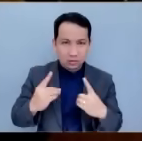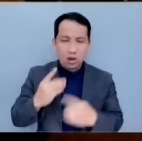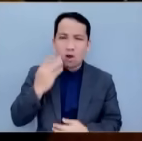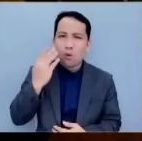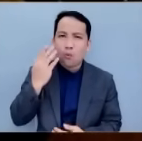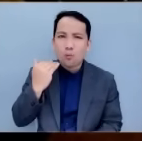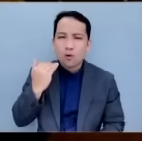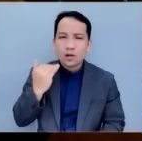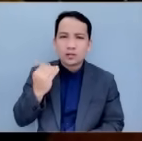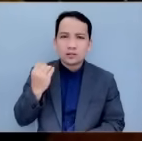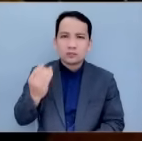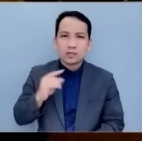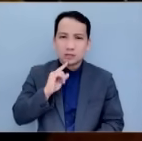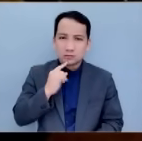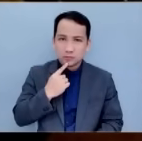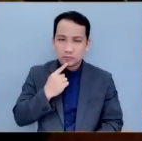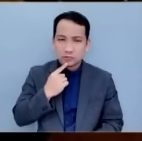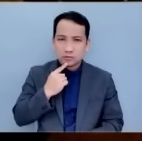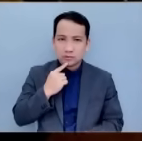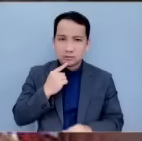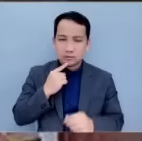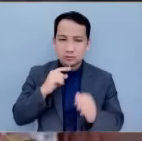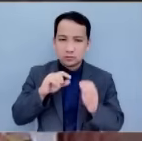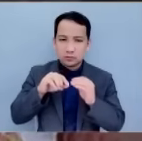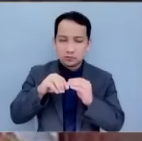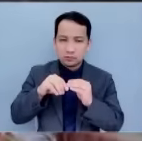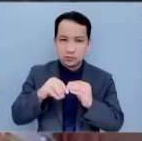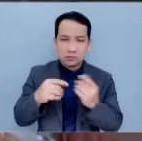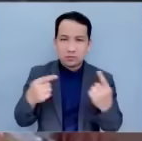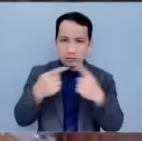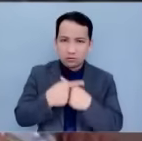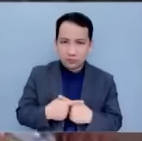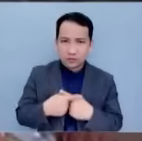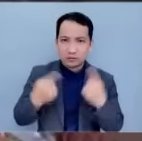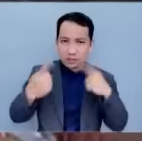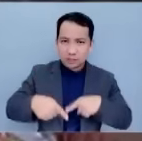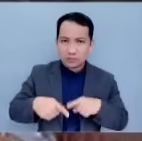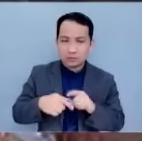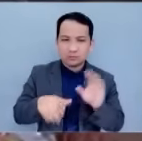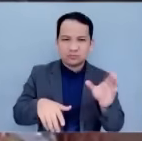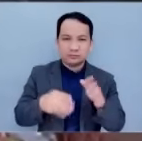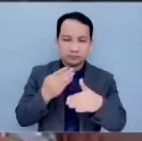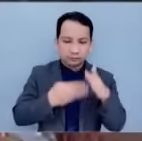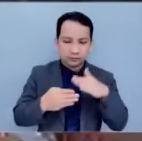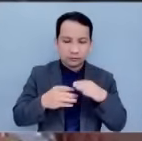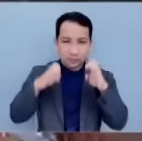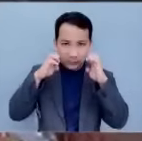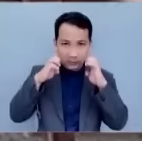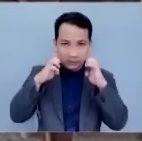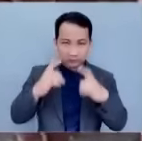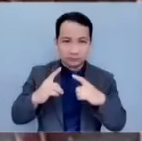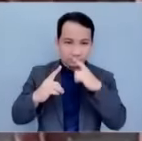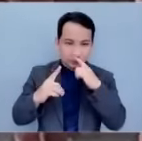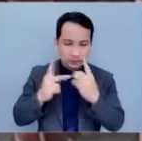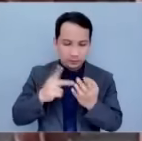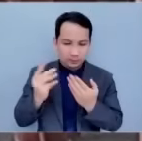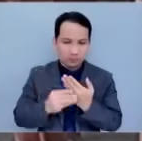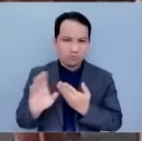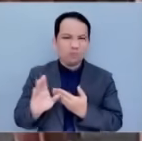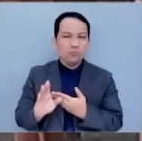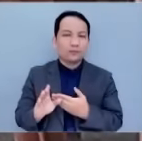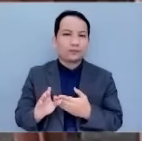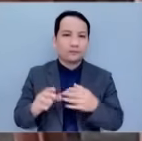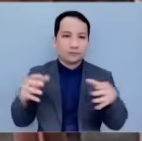raw seryosong implikasyon kung matuloy ito. Sa ilalim kasi ng Basic Education Program ng DepEd, sakop nito